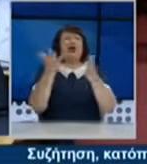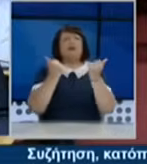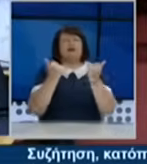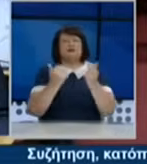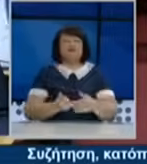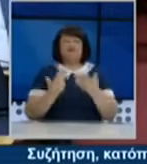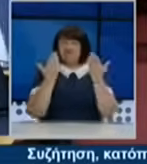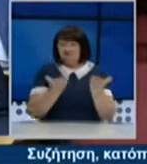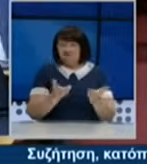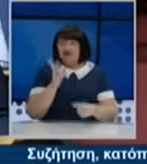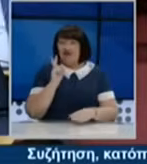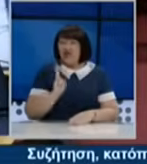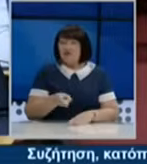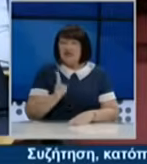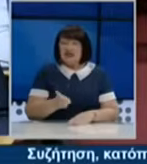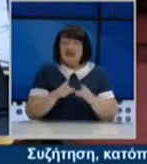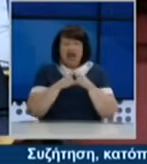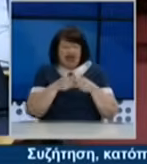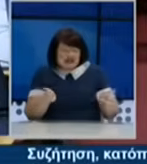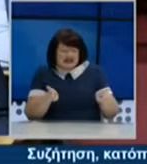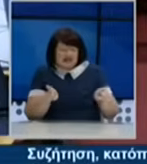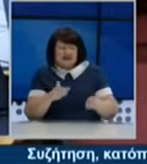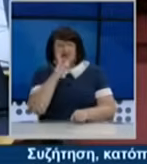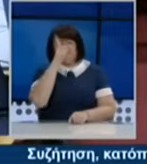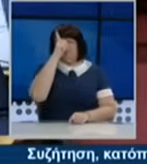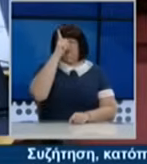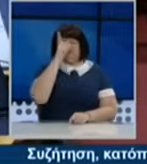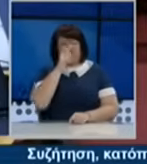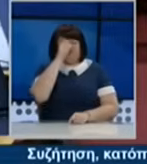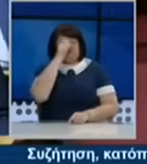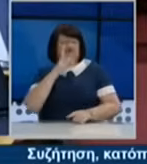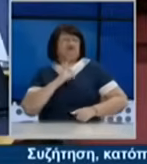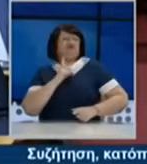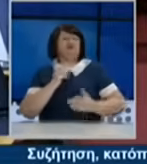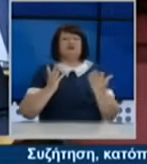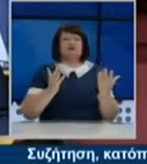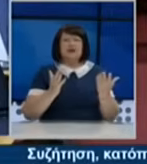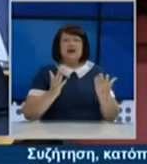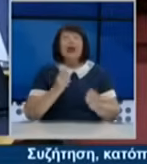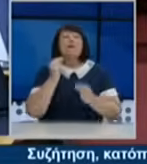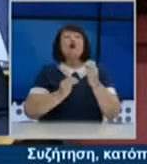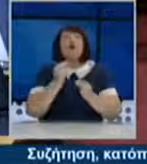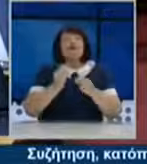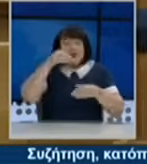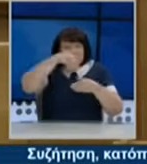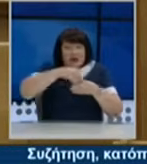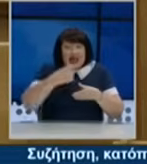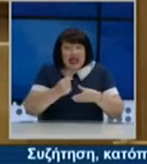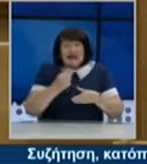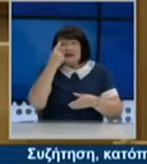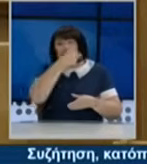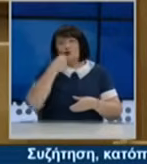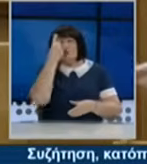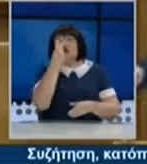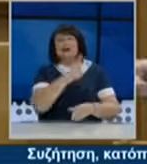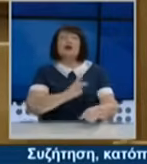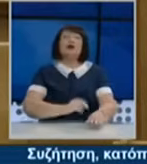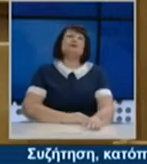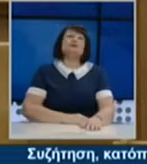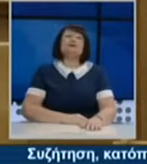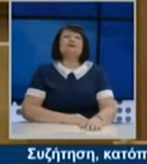και επικίνδυνοι και άσχετοι και με έπαρση και με λαζονία και κυρίως προβληματικοί ως προς την προσωπικότητά σας.